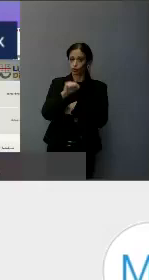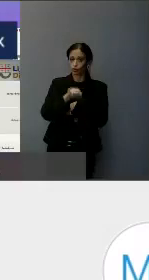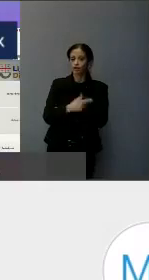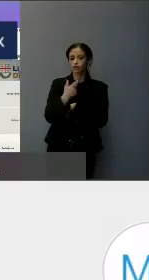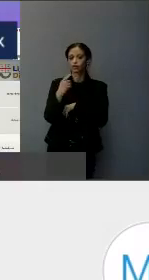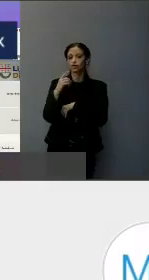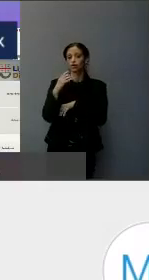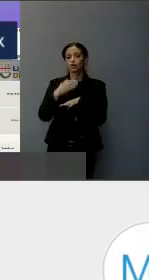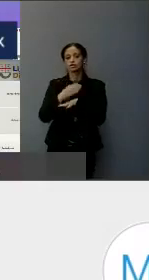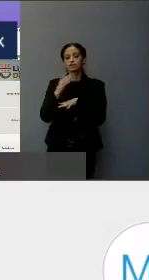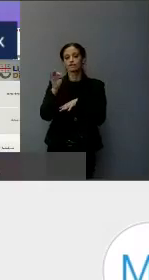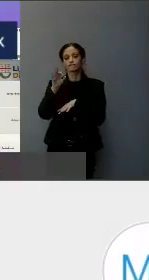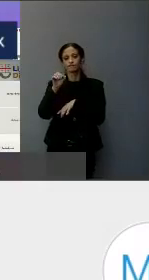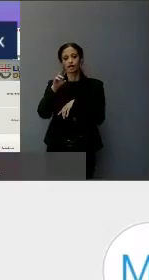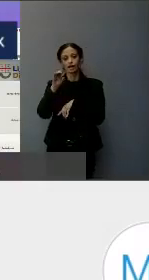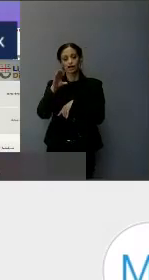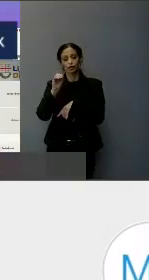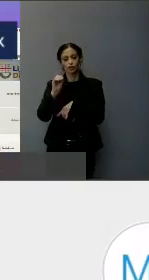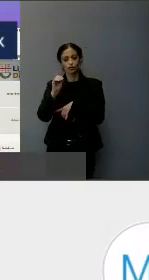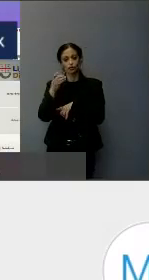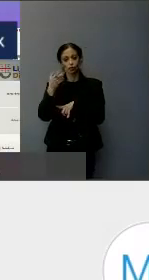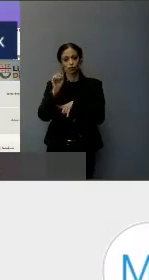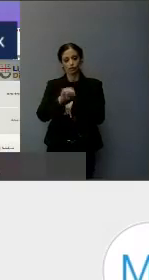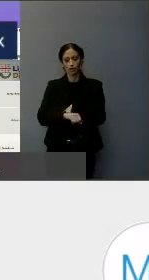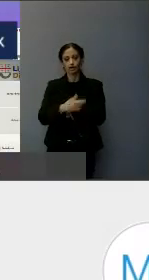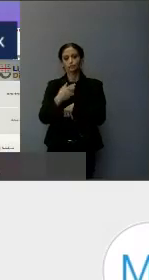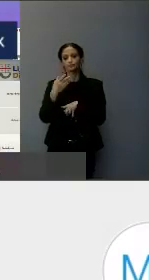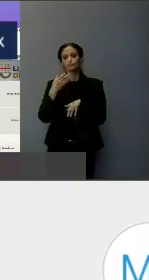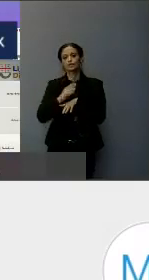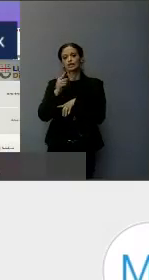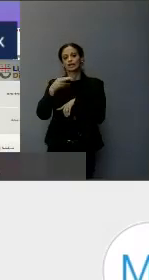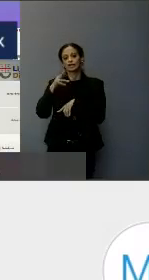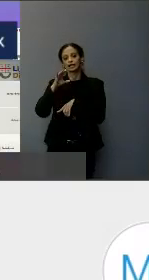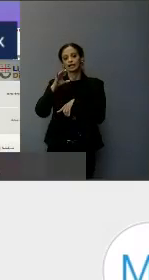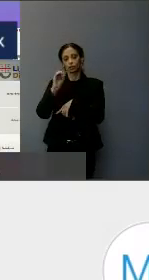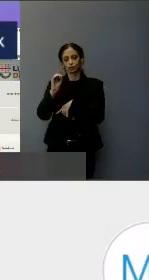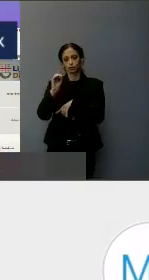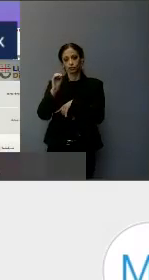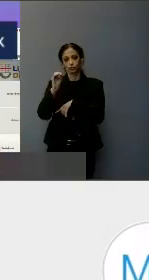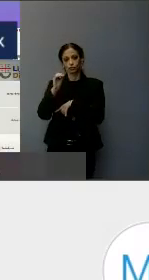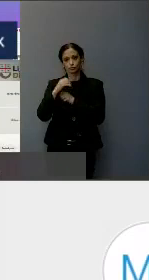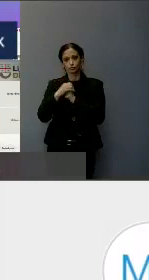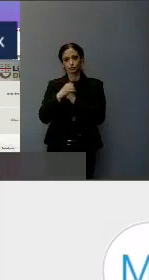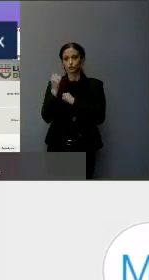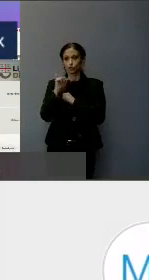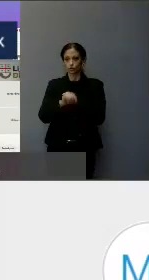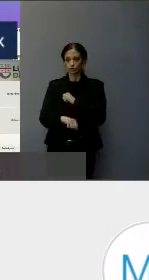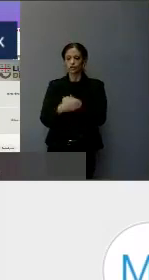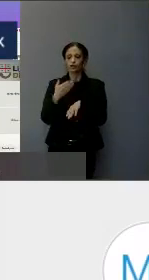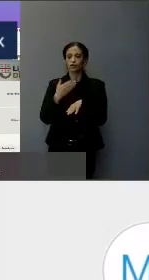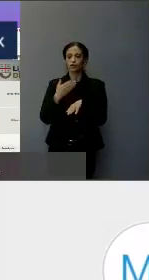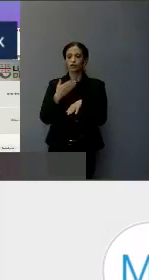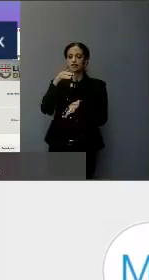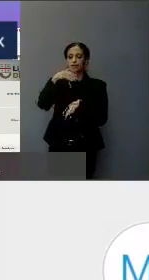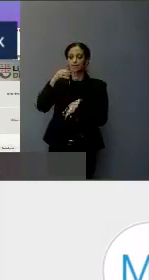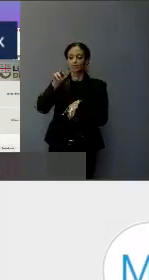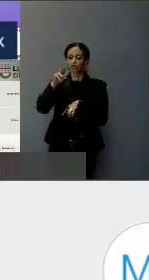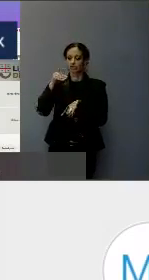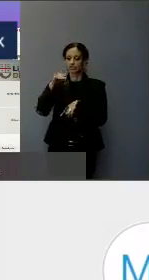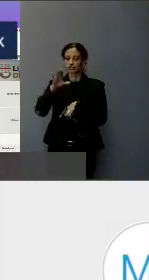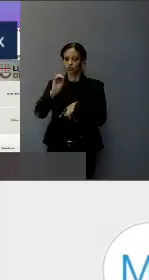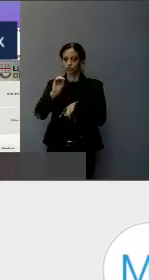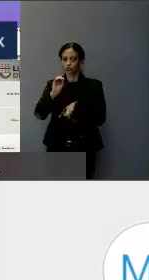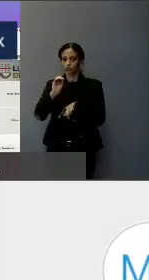consigliere a ferrero contrario signore grillo contrario di ieri immordino